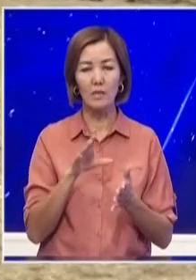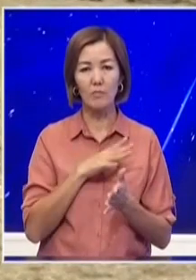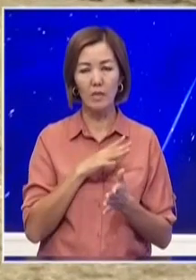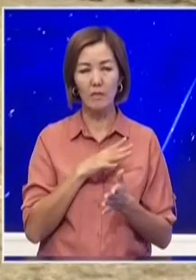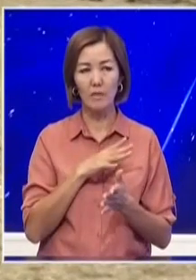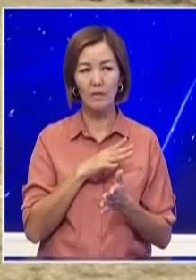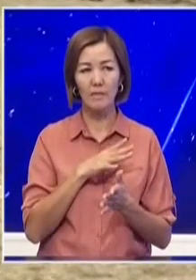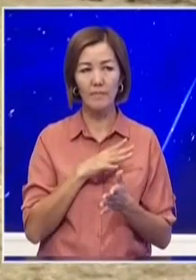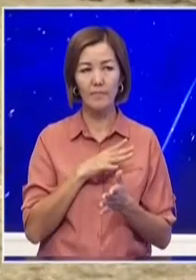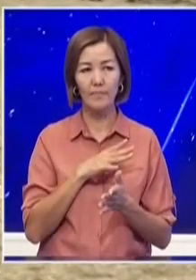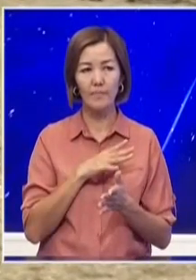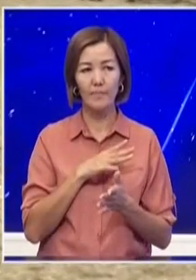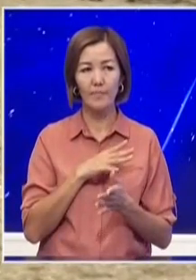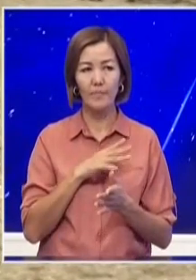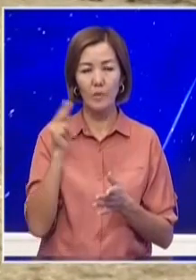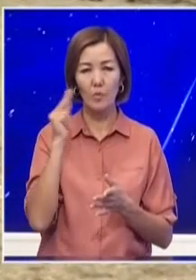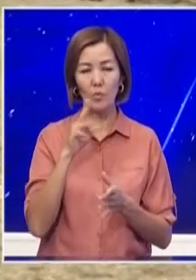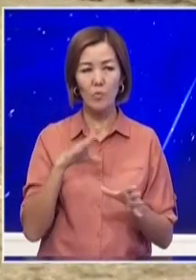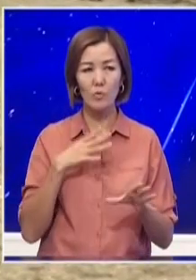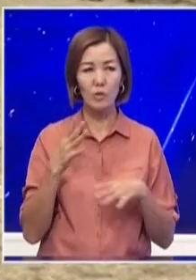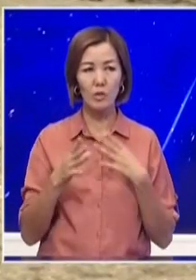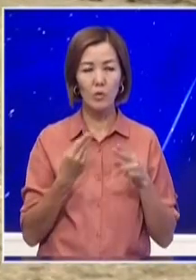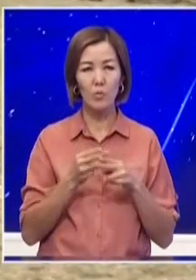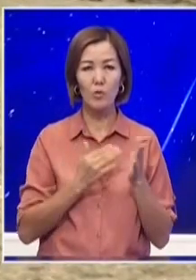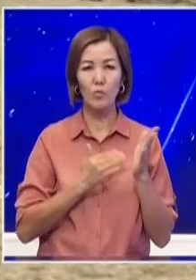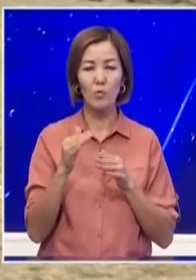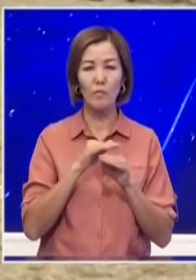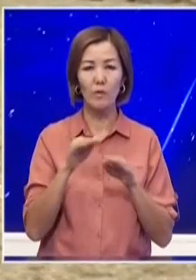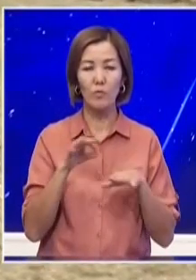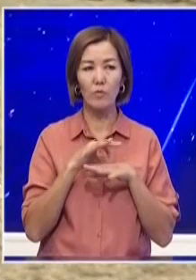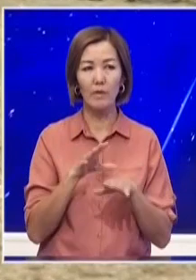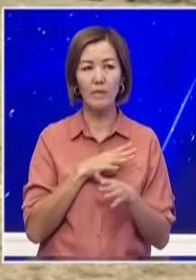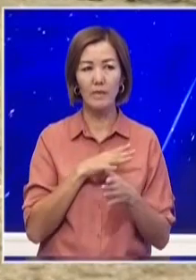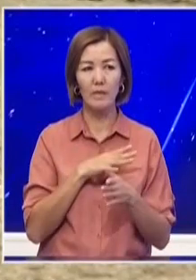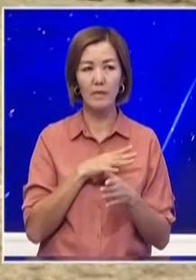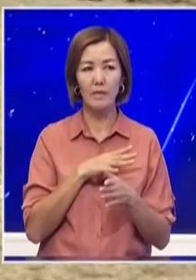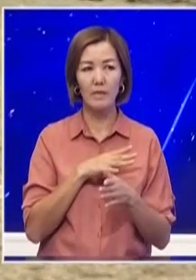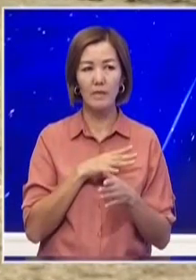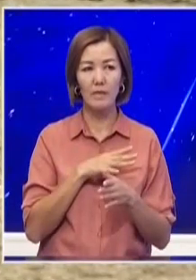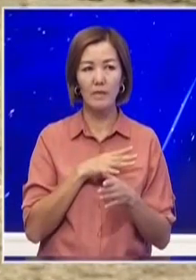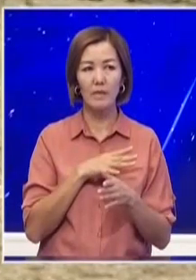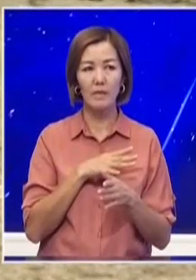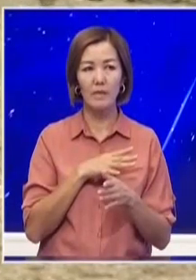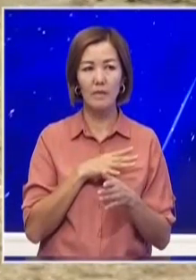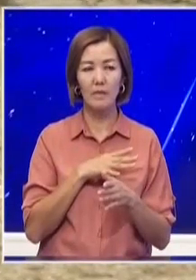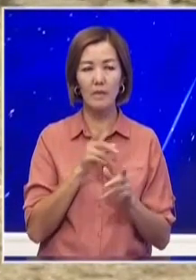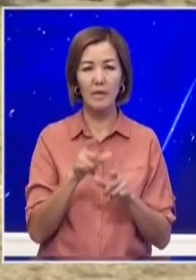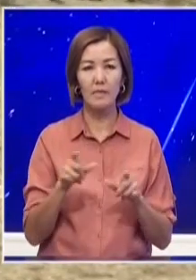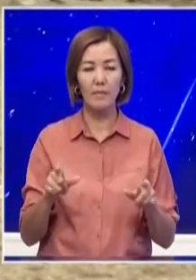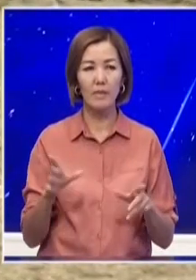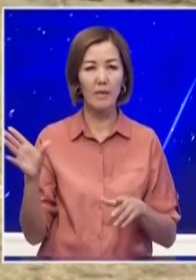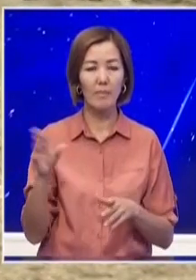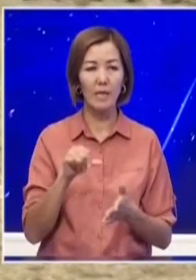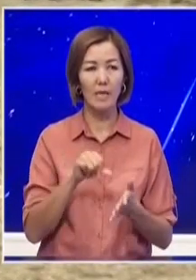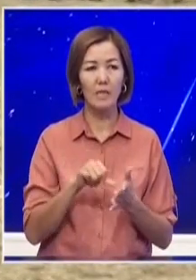оқу-жиынға қатыстым. Осы оқу-жиын өте жоғары деңгейде өтті. Оқу жиынды ұйымдастырған азаматтарға, барлық